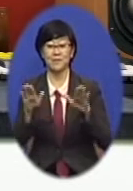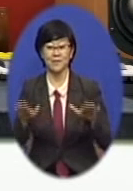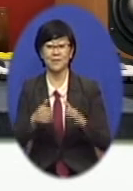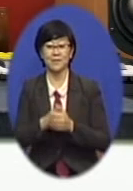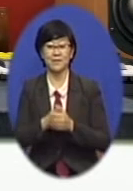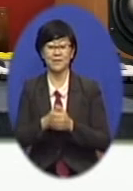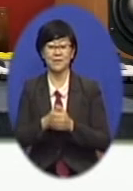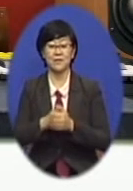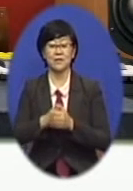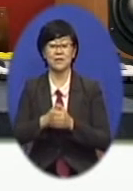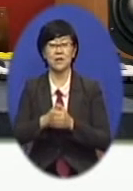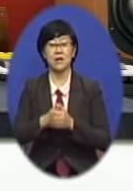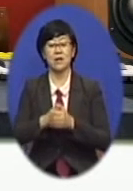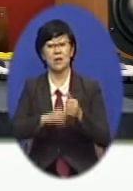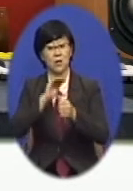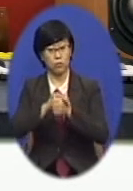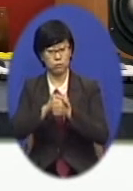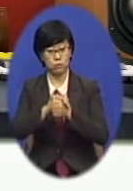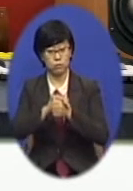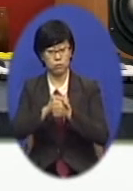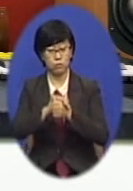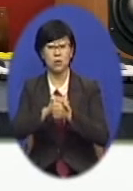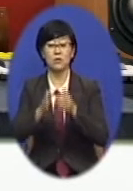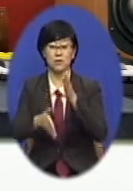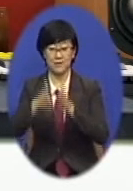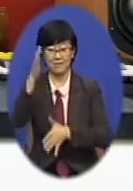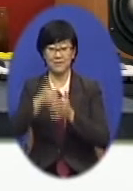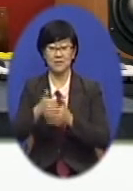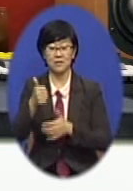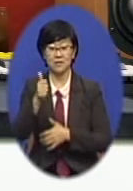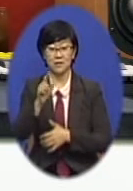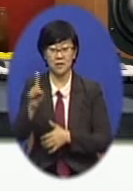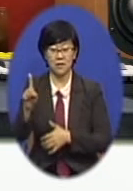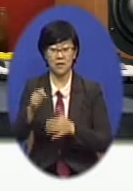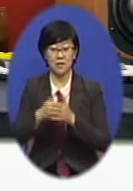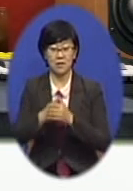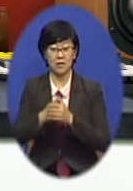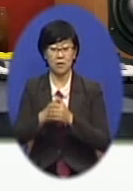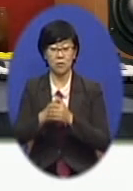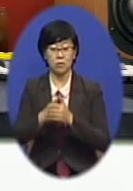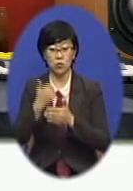이번에는 경북 경주시로 갑니다. 하경희 님. 여보세요?